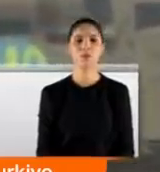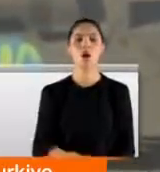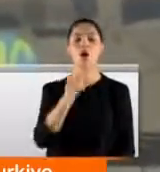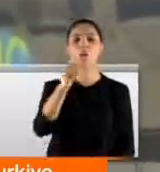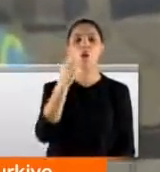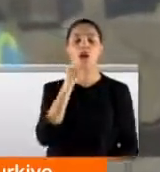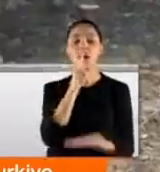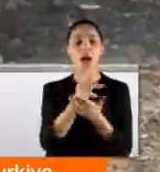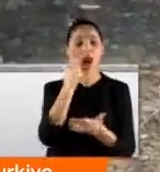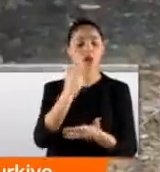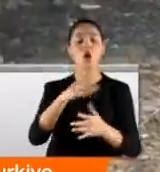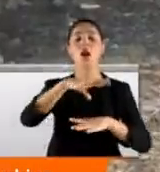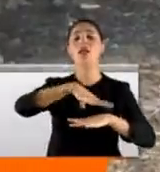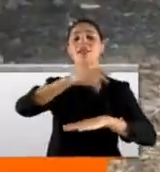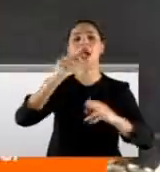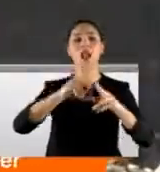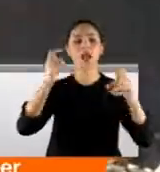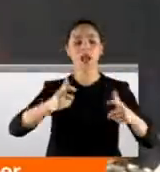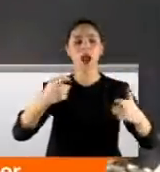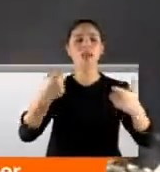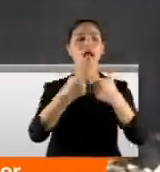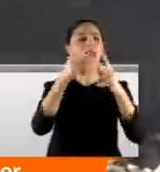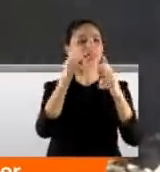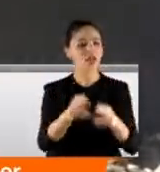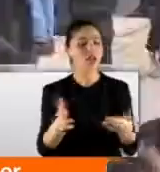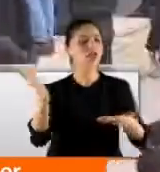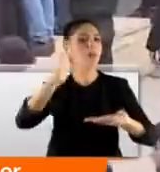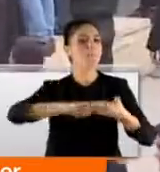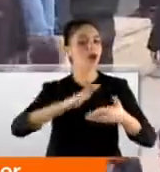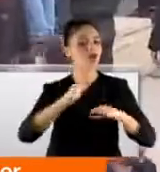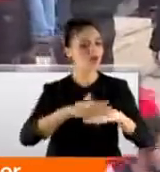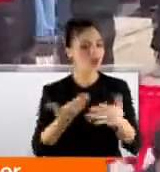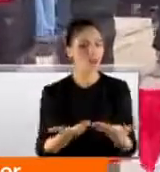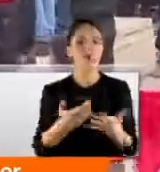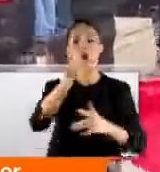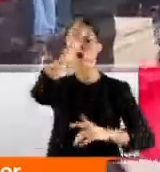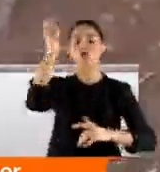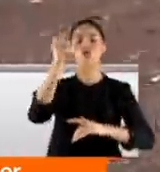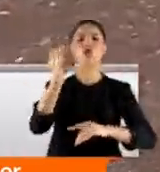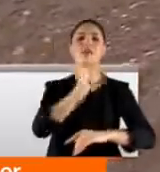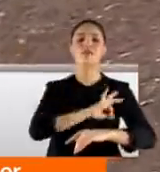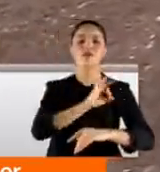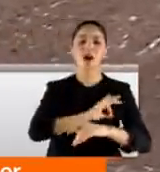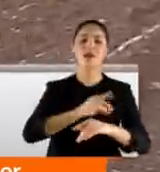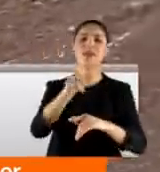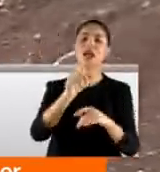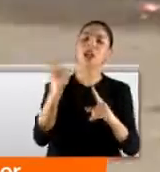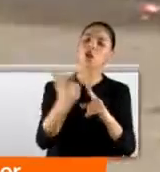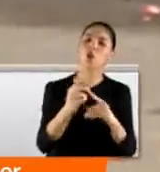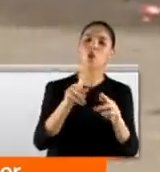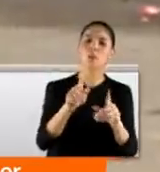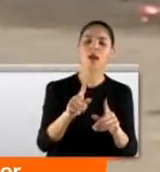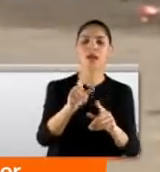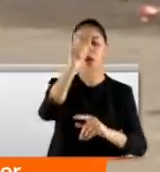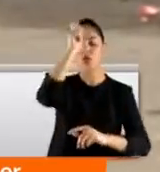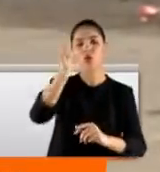Tezkerede Dağlık Karabağ'da ateşkesin tesisi, bölgede barışı sağlamak, Türkiye'nin yüksek menfaatlerini etkili şekilde korumak gibi